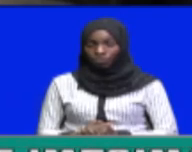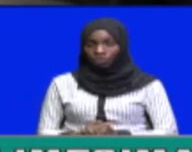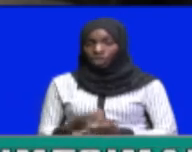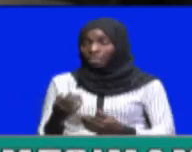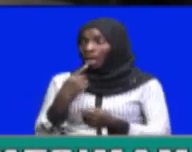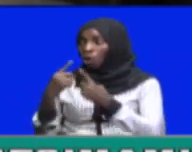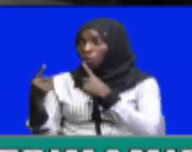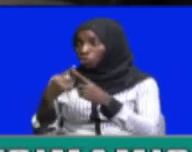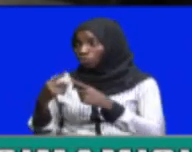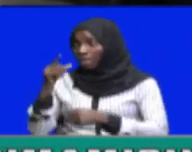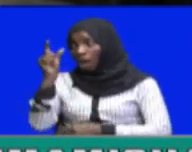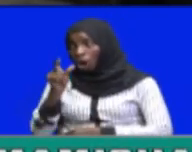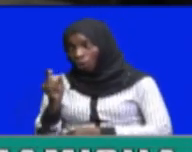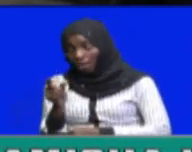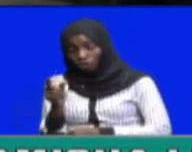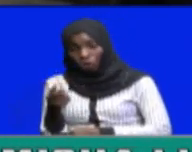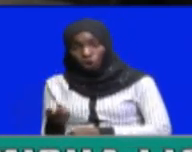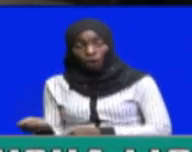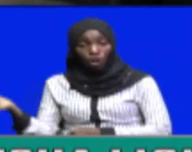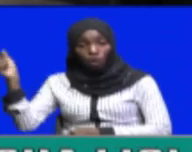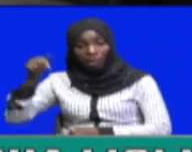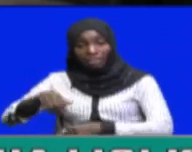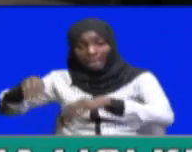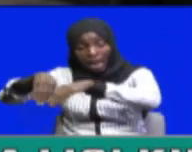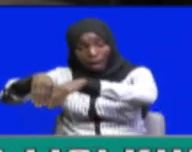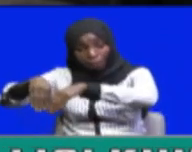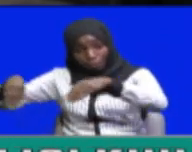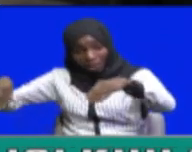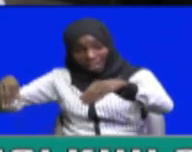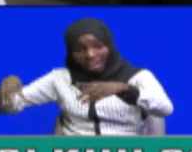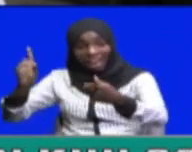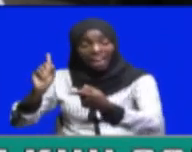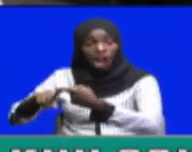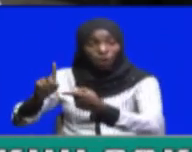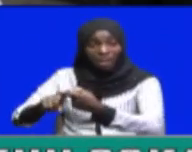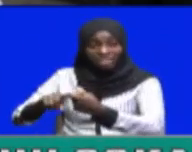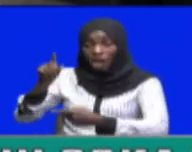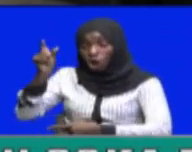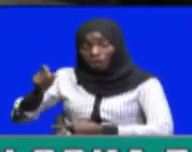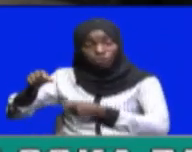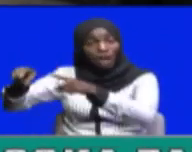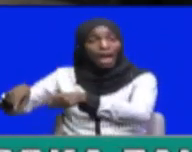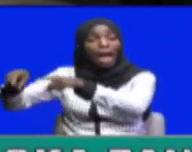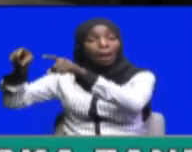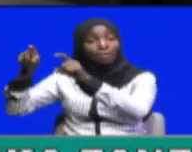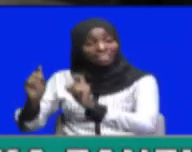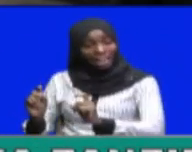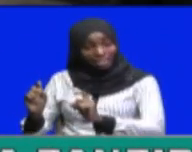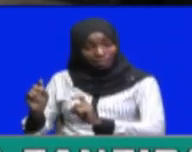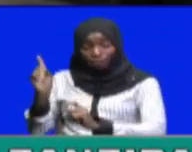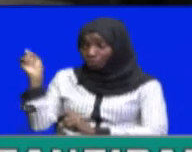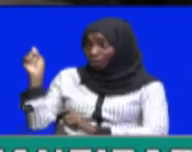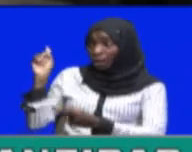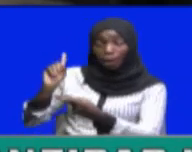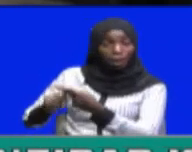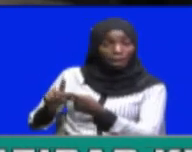kwanza, watu waliokuwepo mipakani, tunazungumzia kwa bandari pamoja na airport, tumo katika riski.